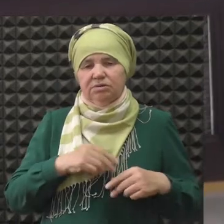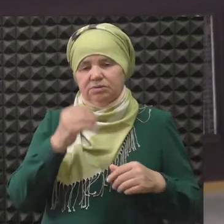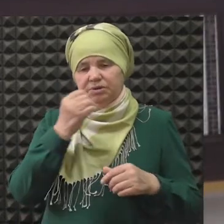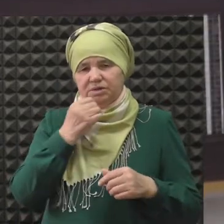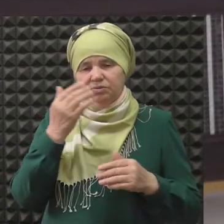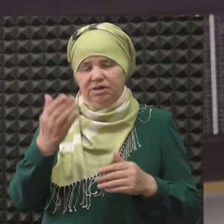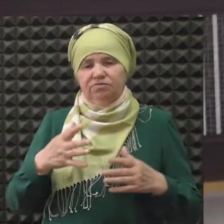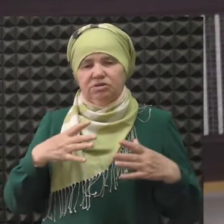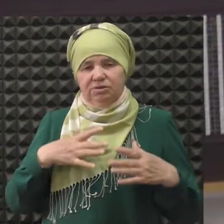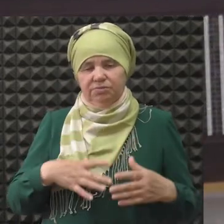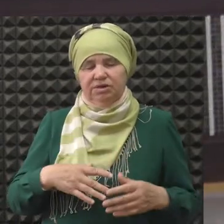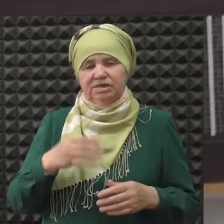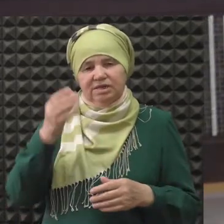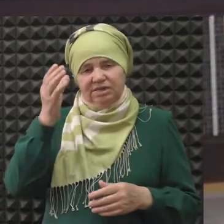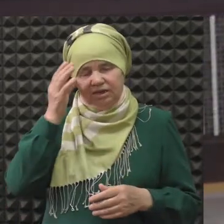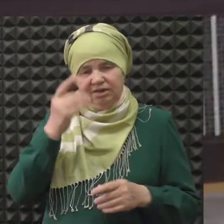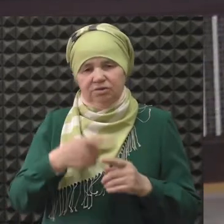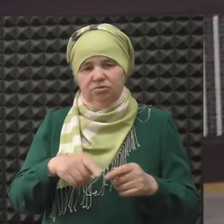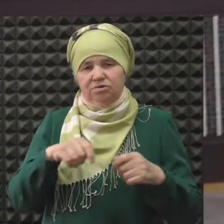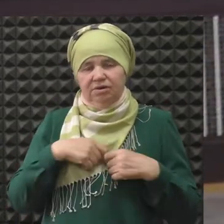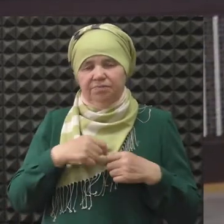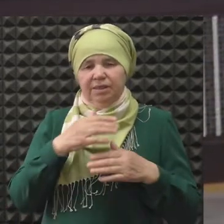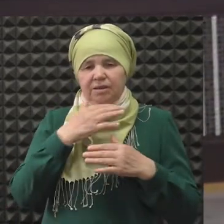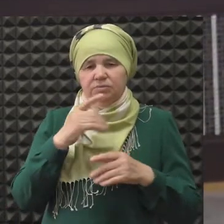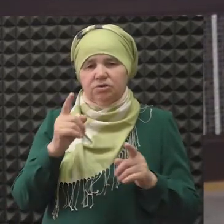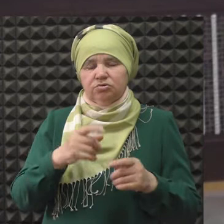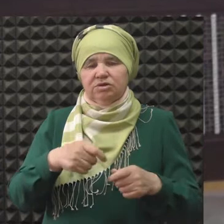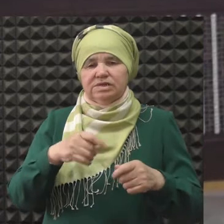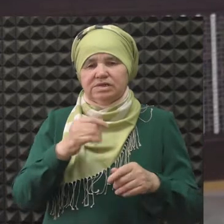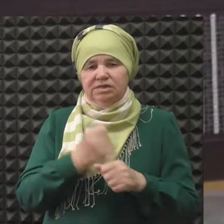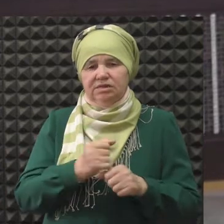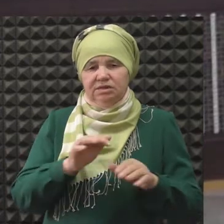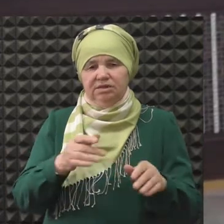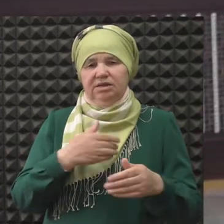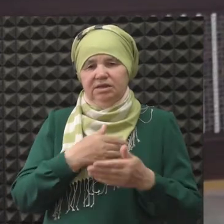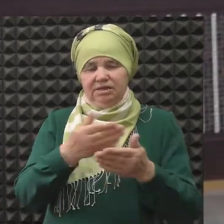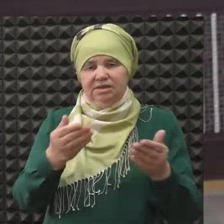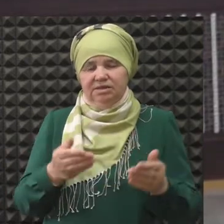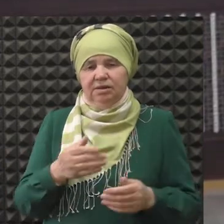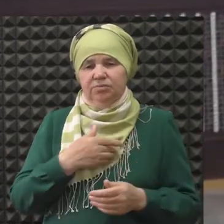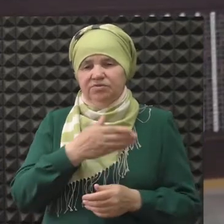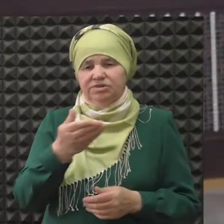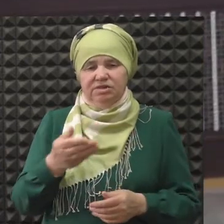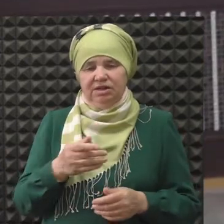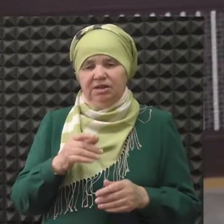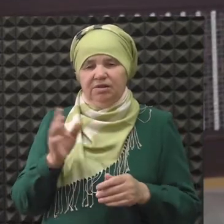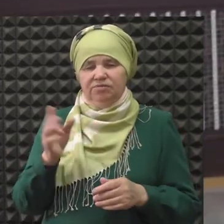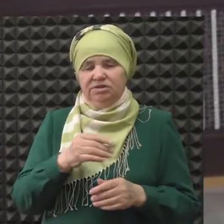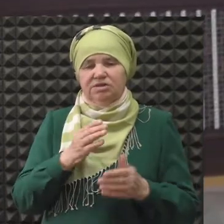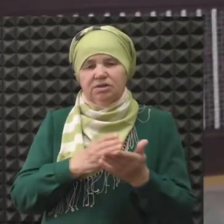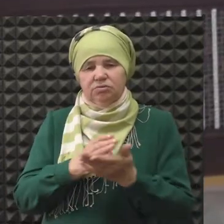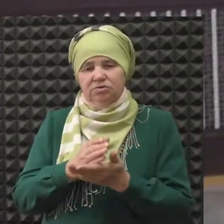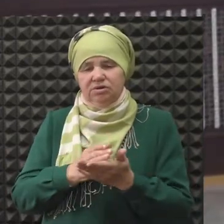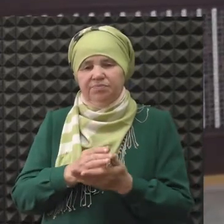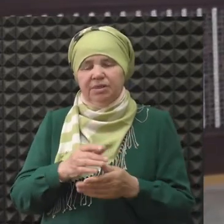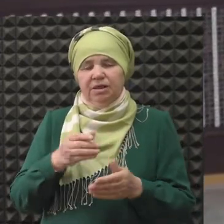Спасибо за его терпение, за его знания. Он много чего сделал для нас. Для всех остальных сотрудников